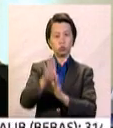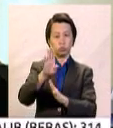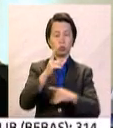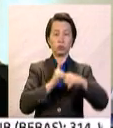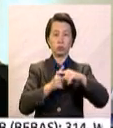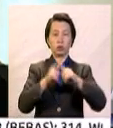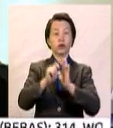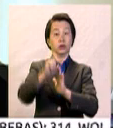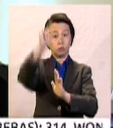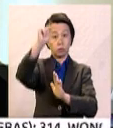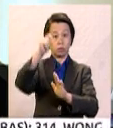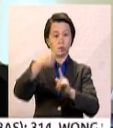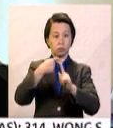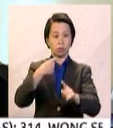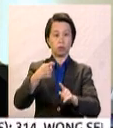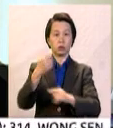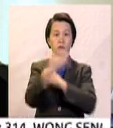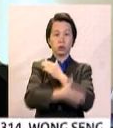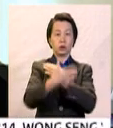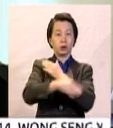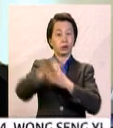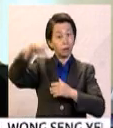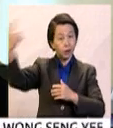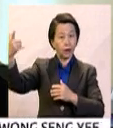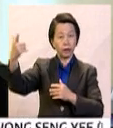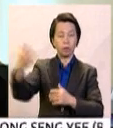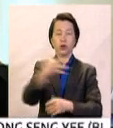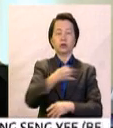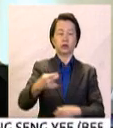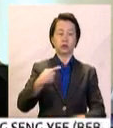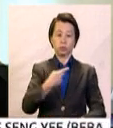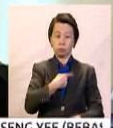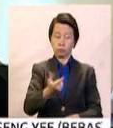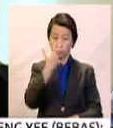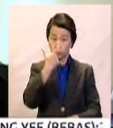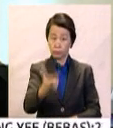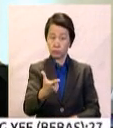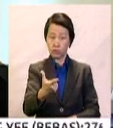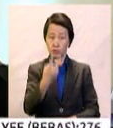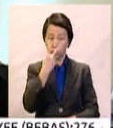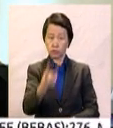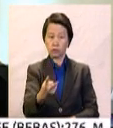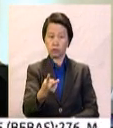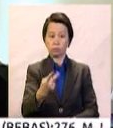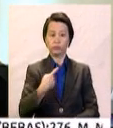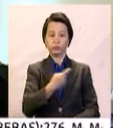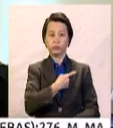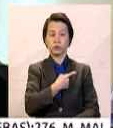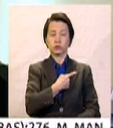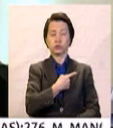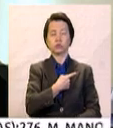yang lagi tinggi daripada beberapa negara yang lain. Dan juga kita lihat kita masih lagi